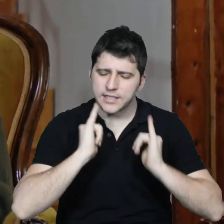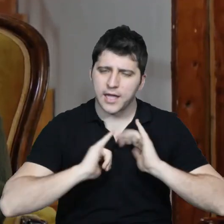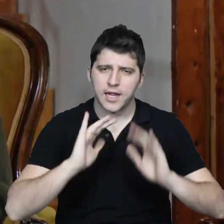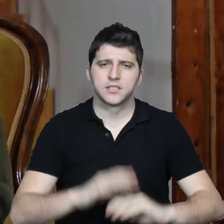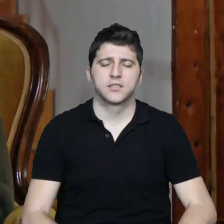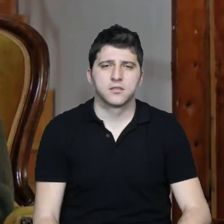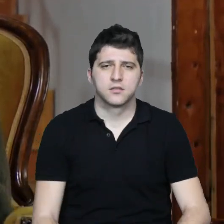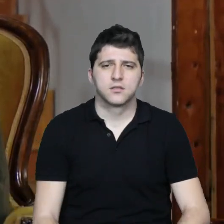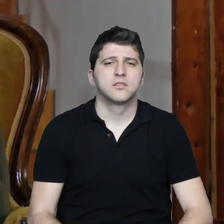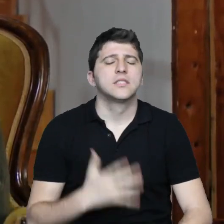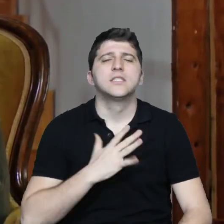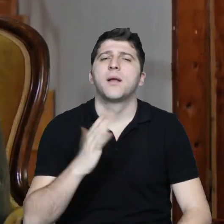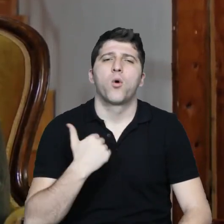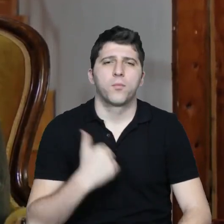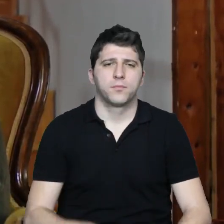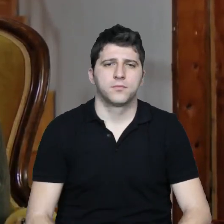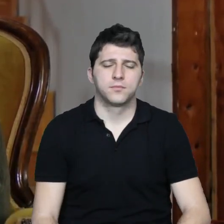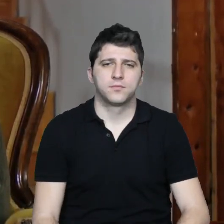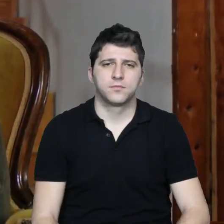ha.